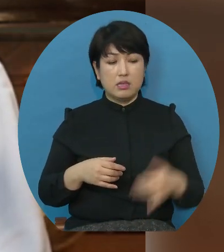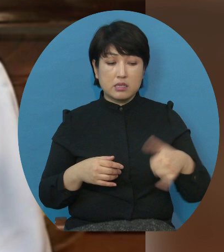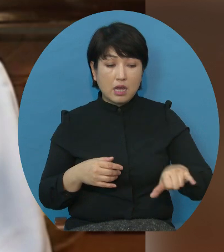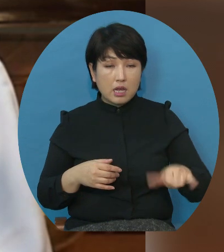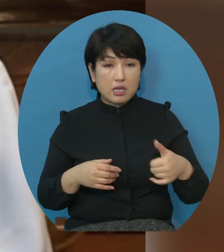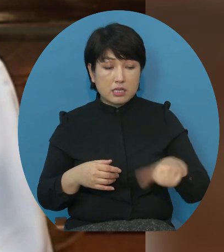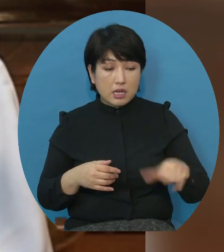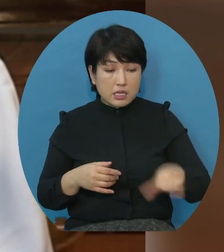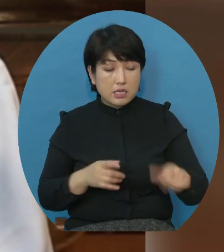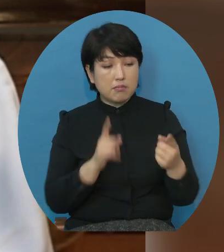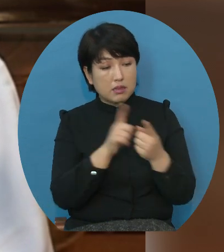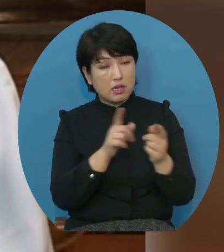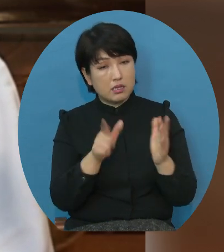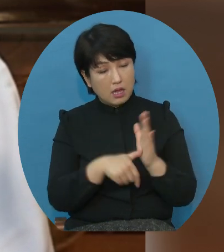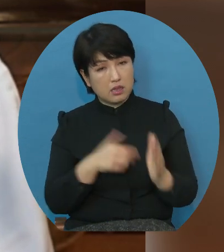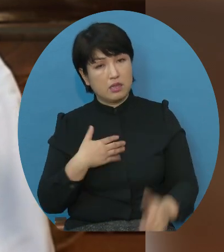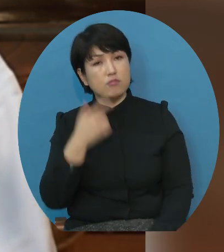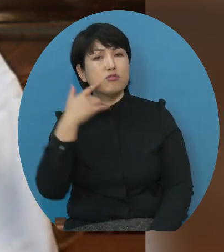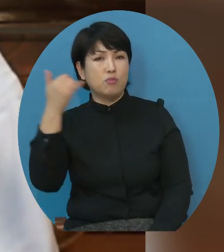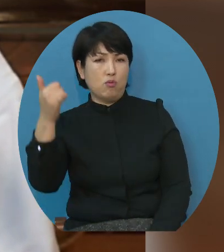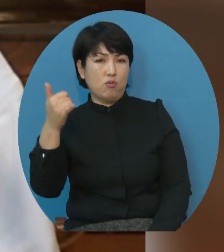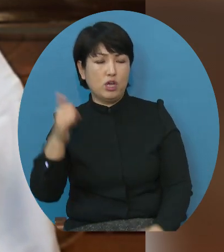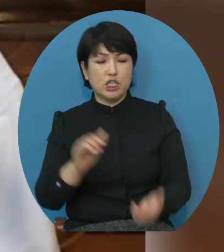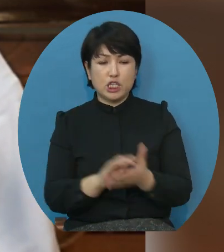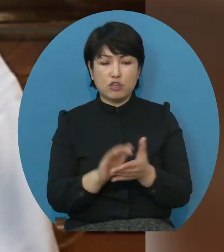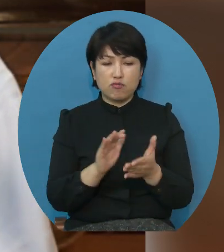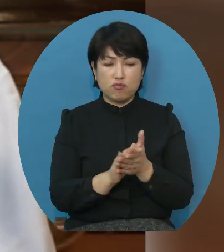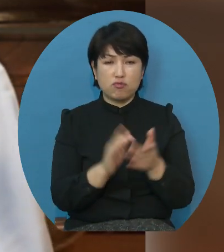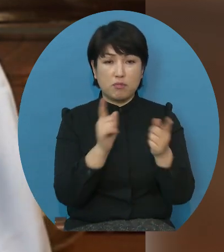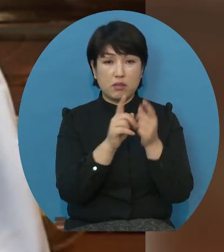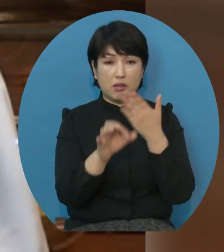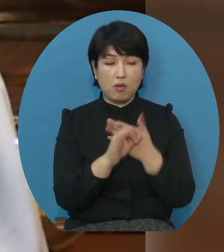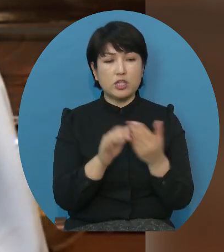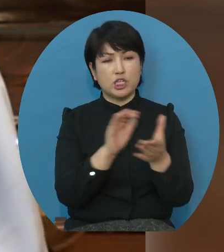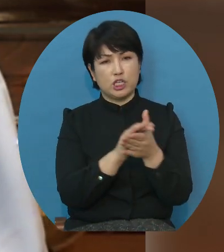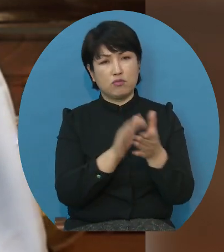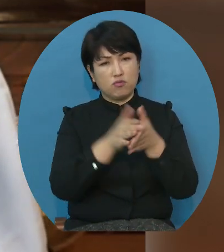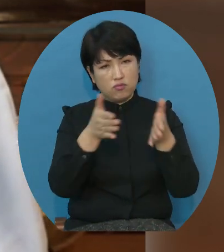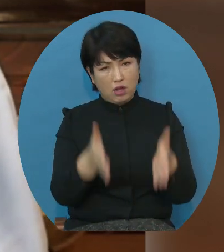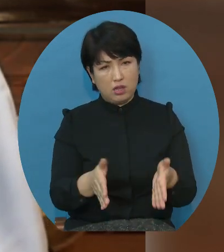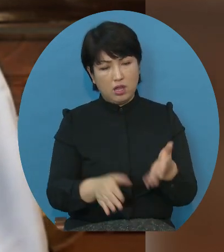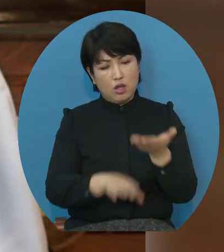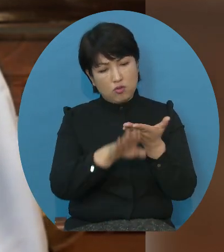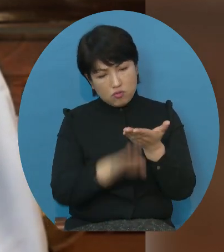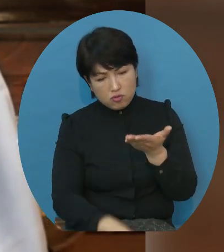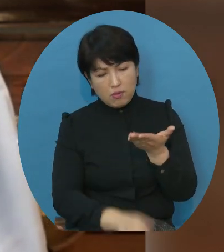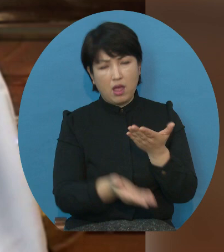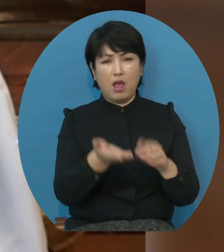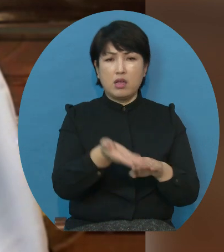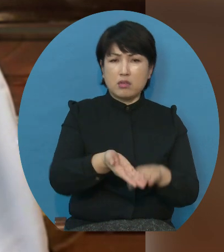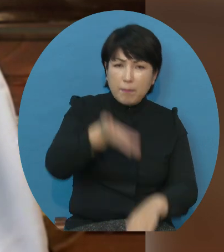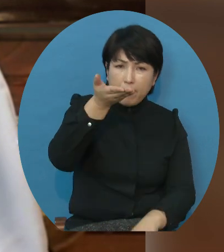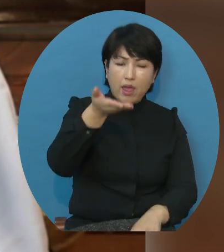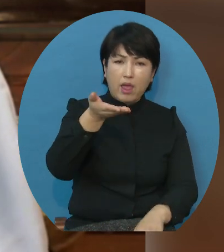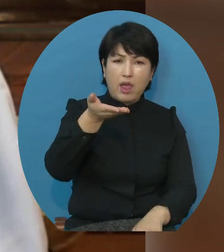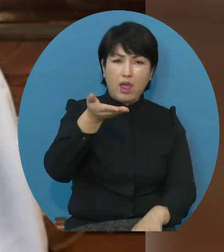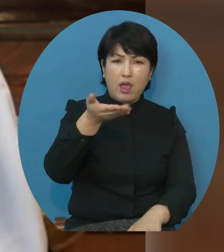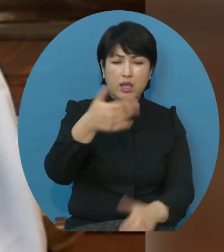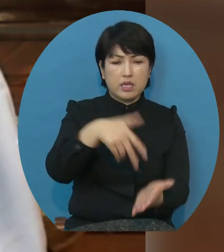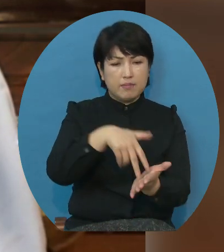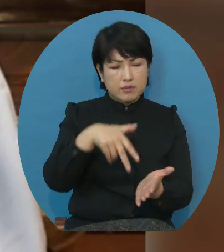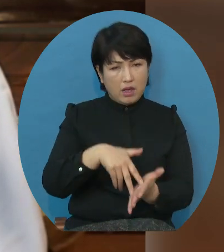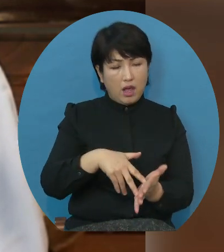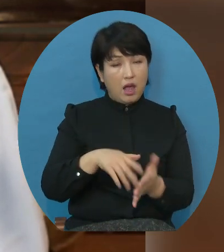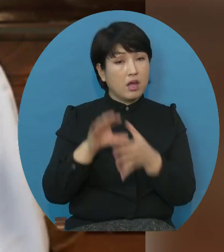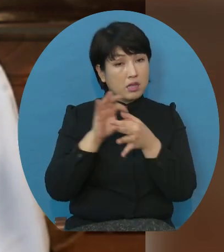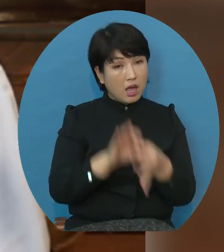불리고 친구를 만나면 친구 라고 불리고 후배를 만나면 선배 라고 본래 선배를 만나